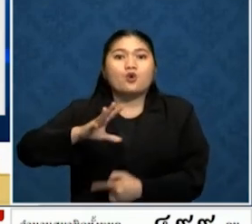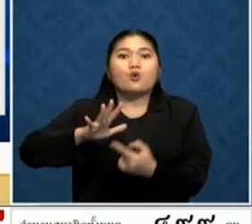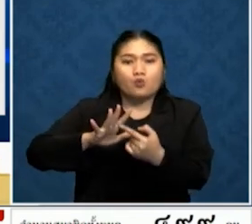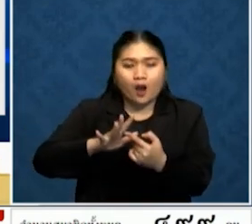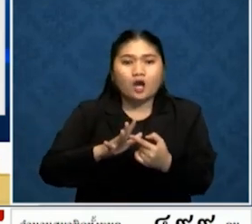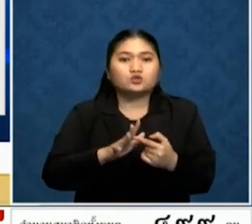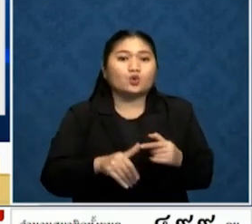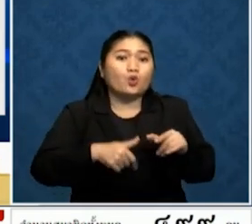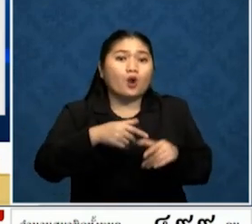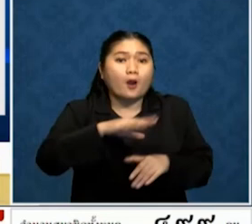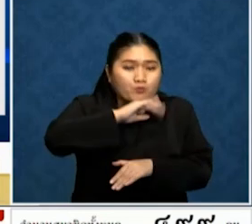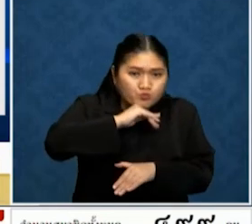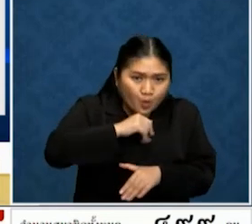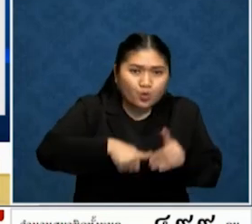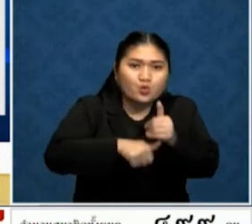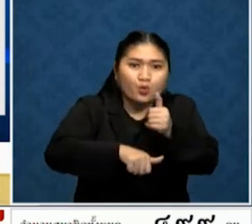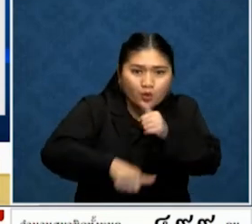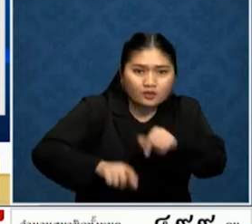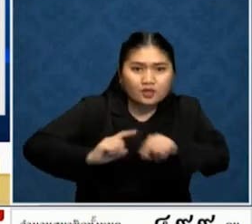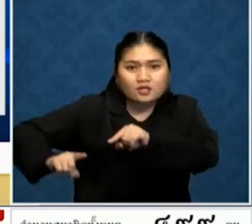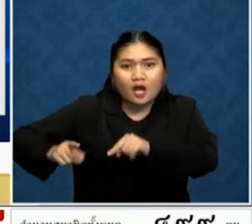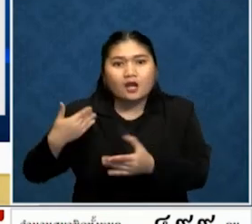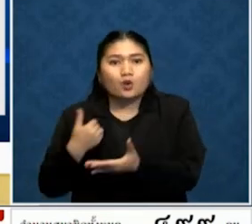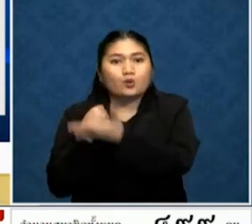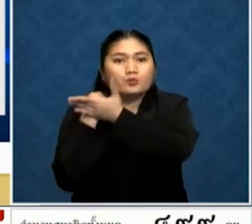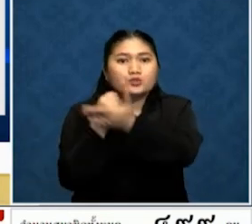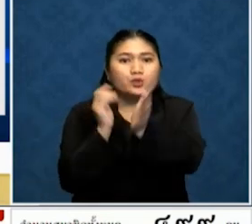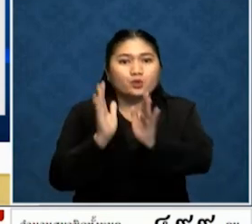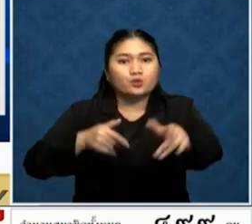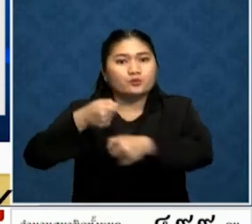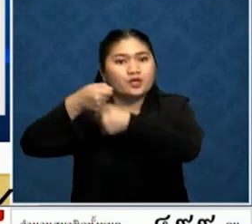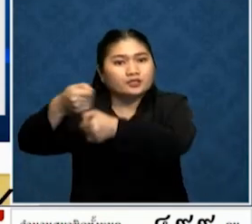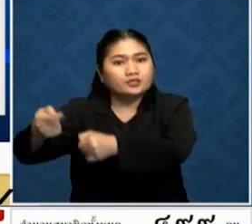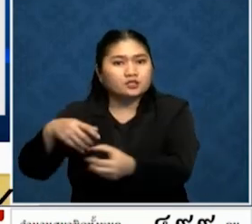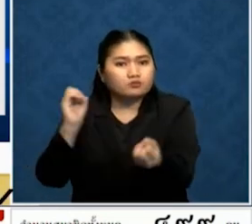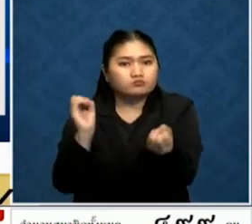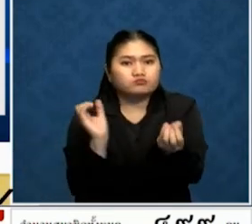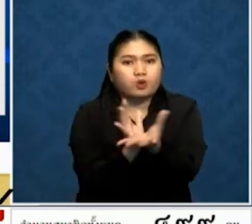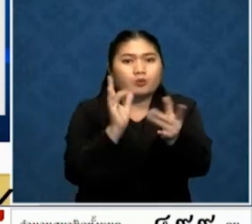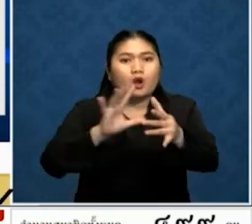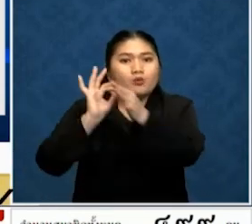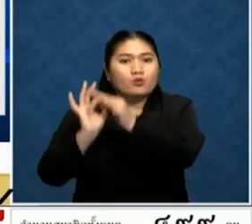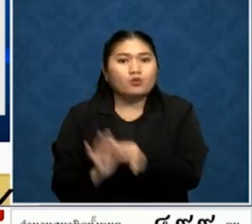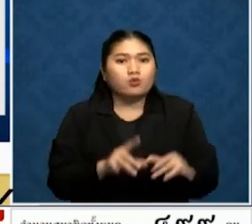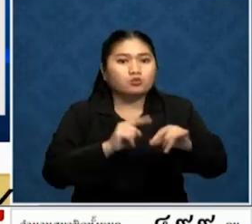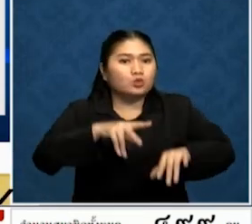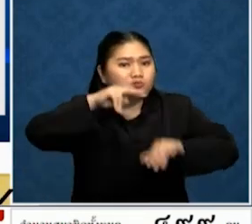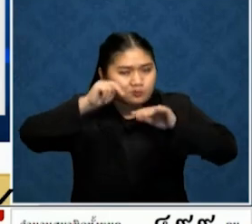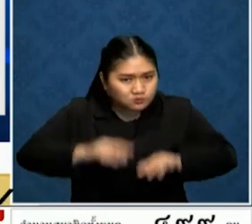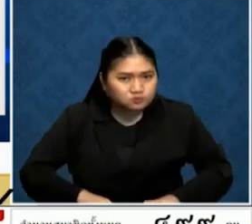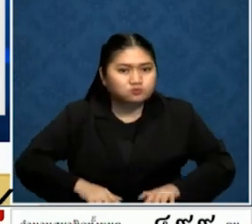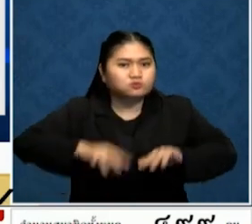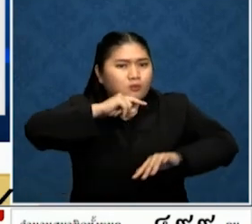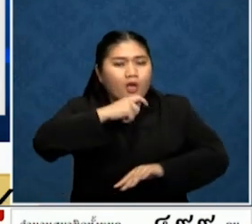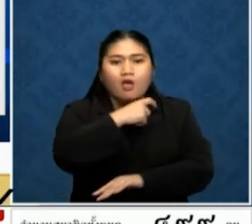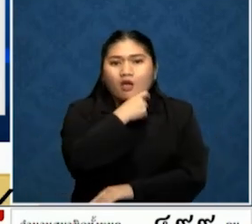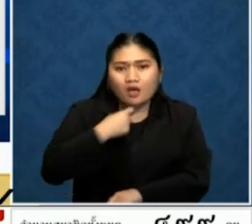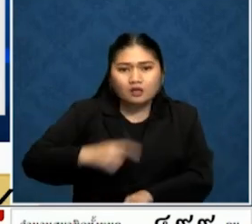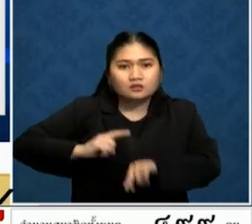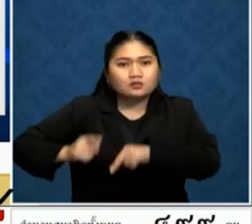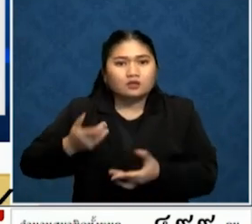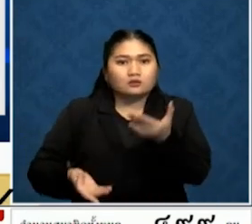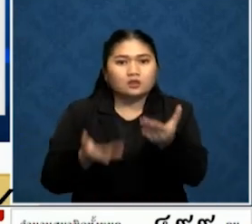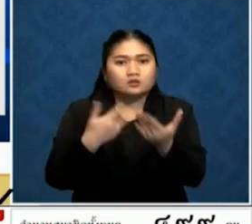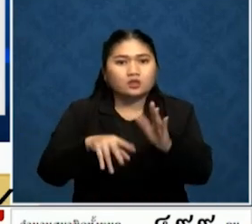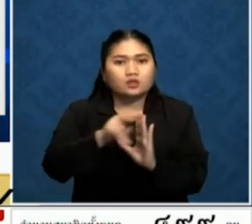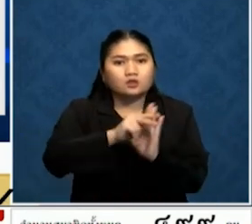รไปจนถึงค่ะการช่วยเหลือพี่น้องเกษตรกรที่ได้รับผลกระทบจากน้ำท่วมน้ำแล้งซึ่งนโย